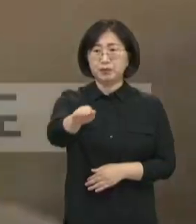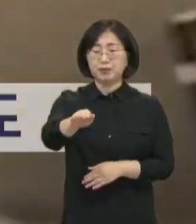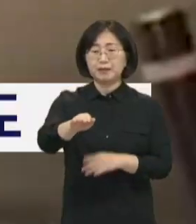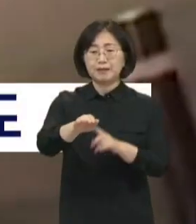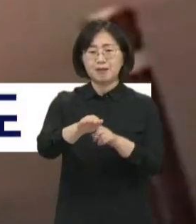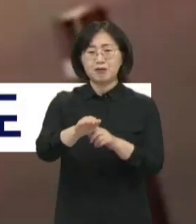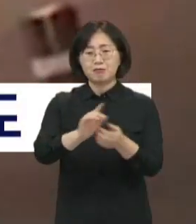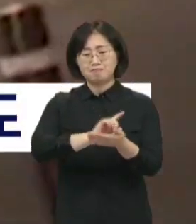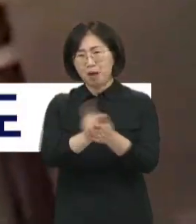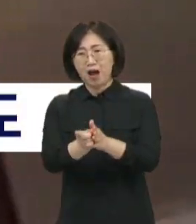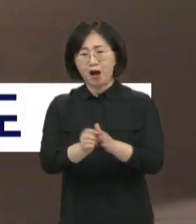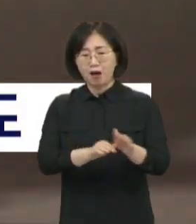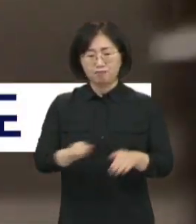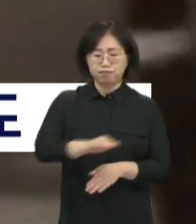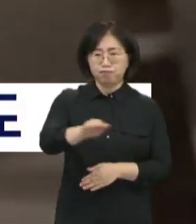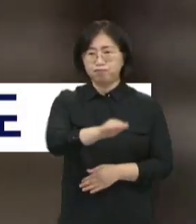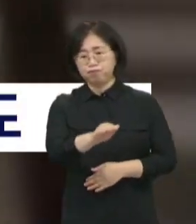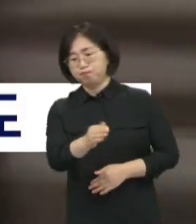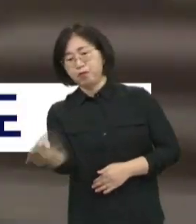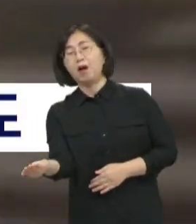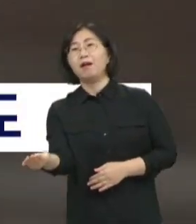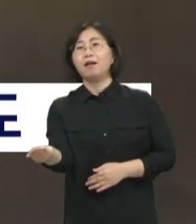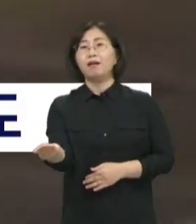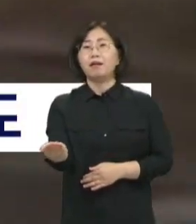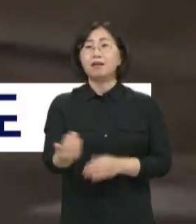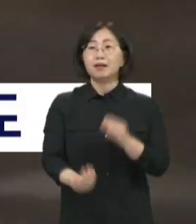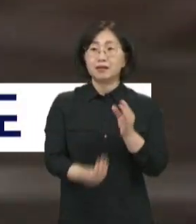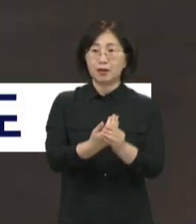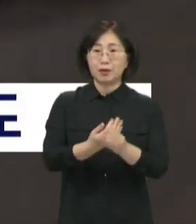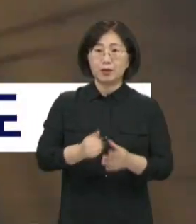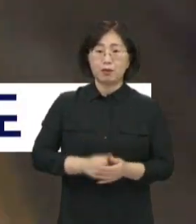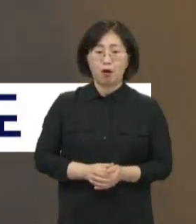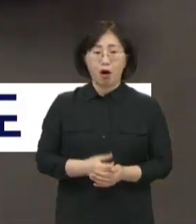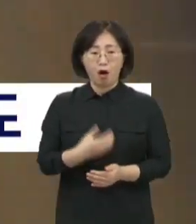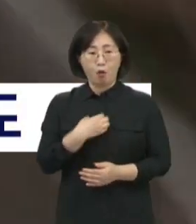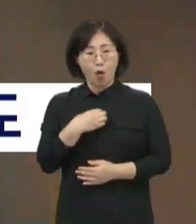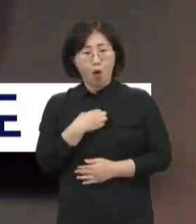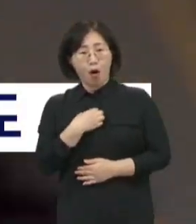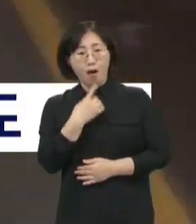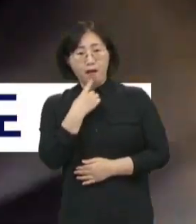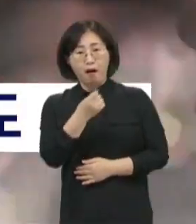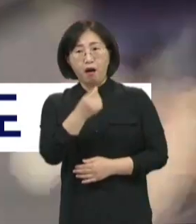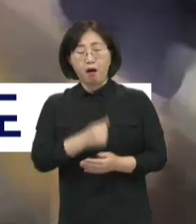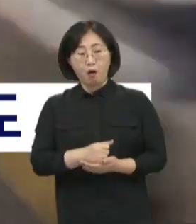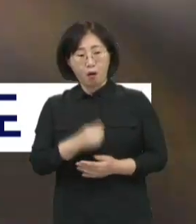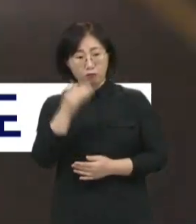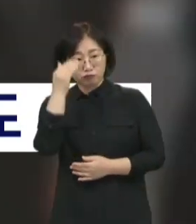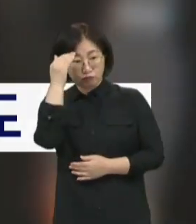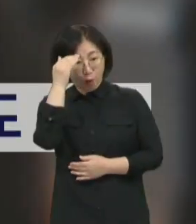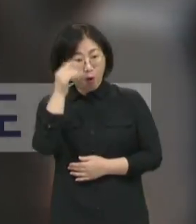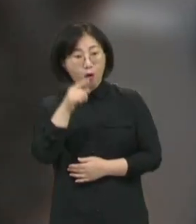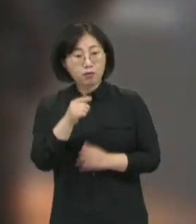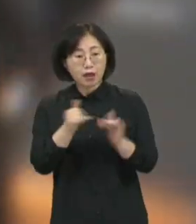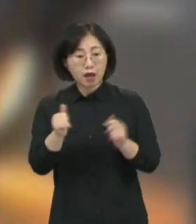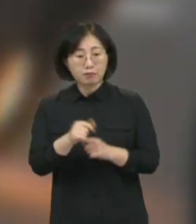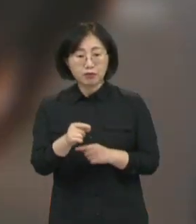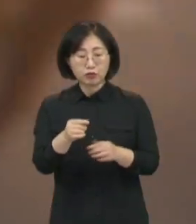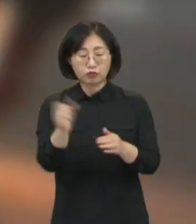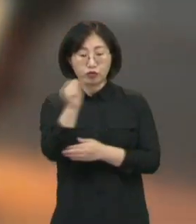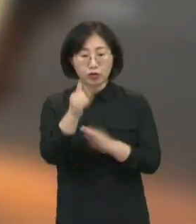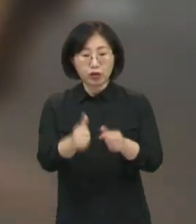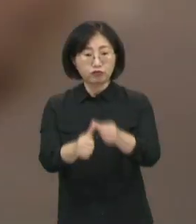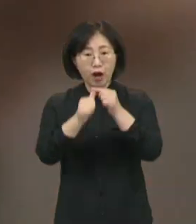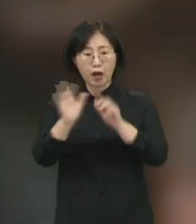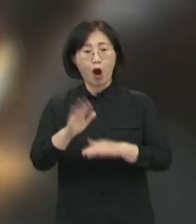차량은 심하게 흔들리다 결국 뒤집히고 맙니다. 위험천만한 상황이지만 지켜보던 이들은 운전자를